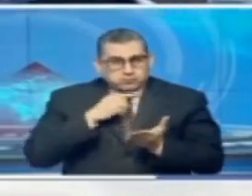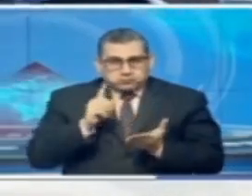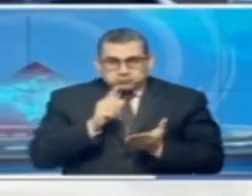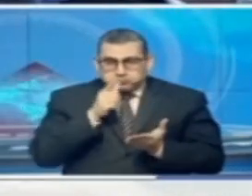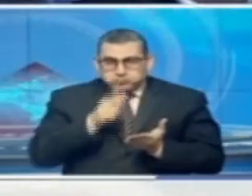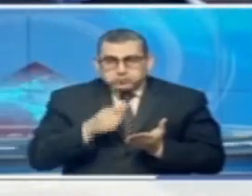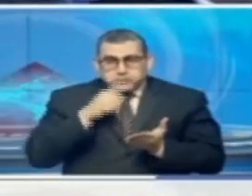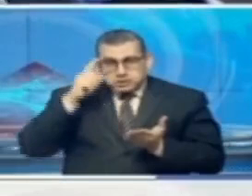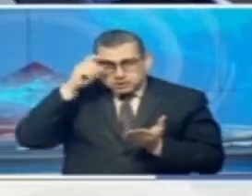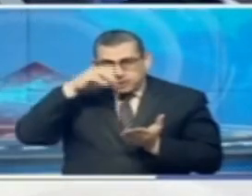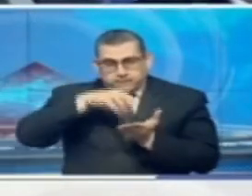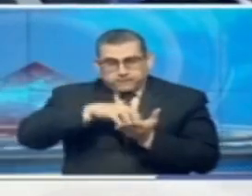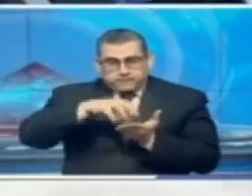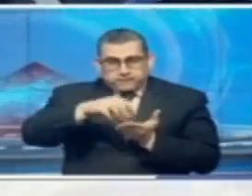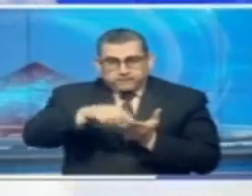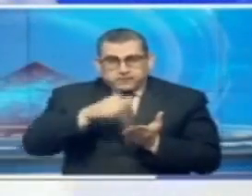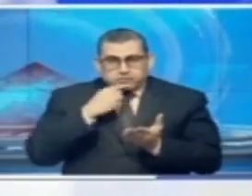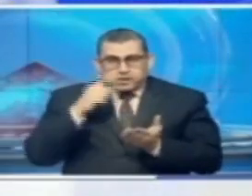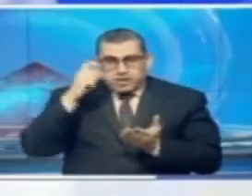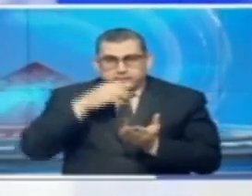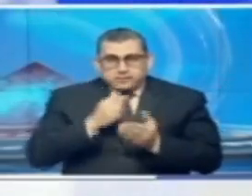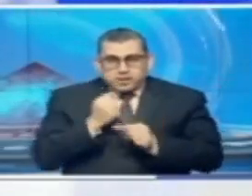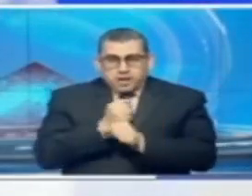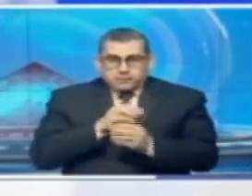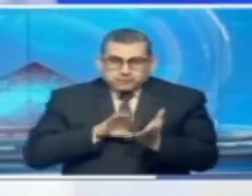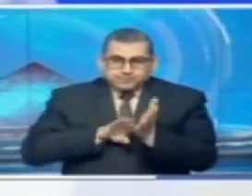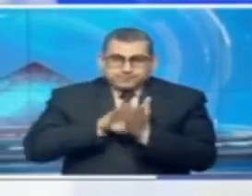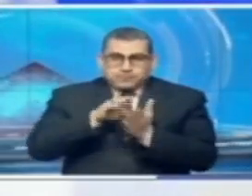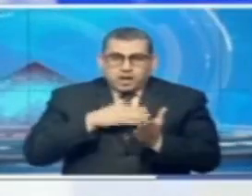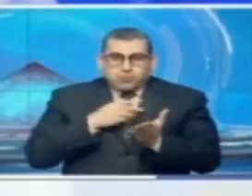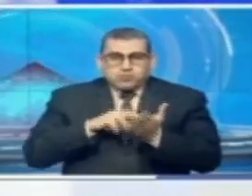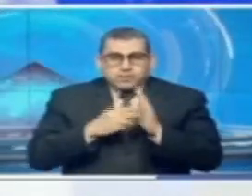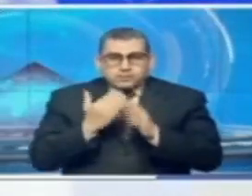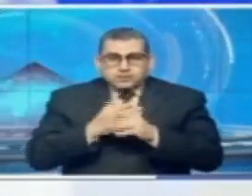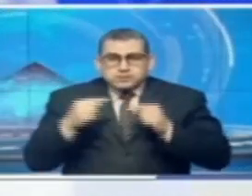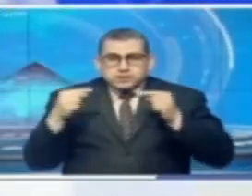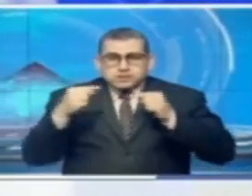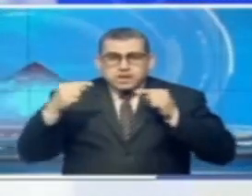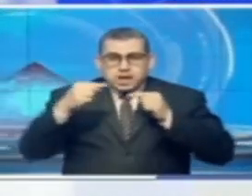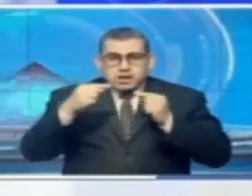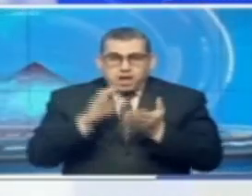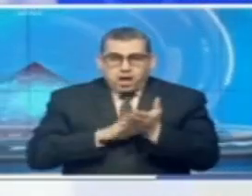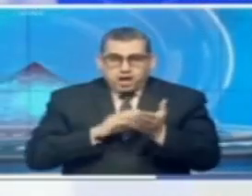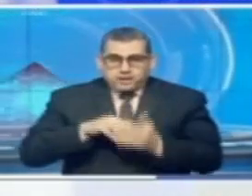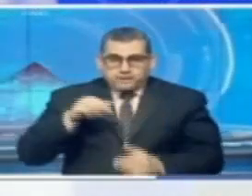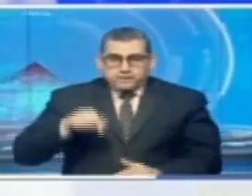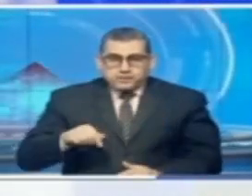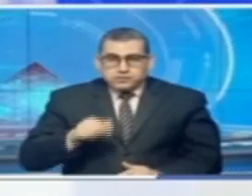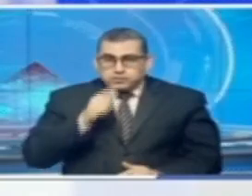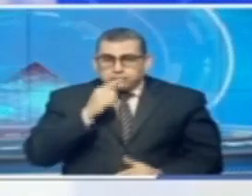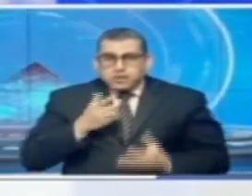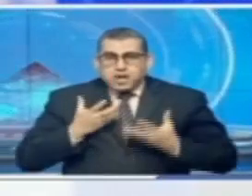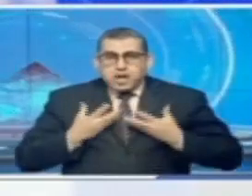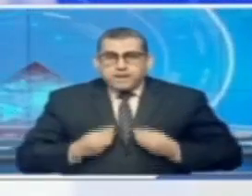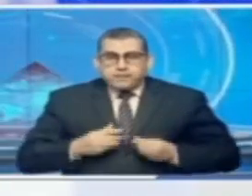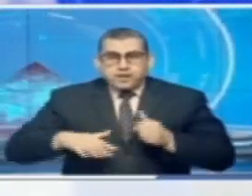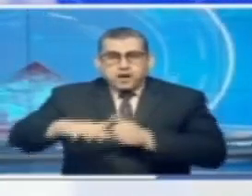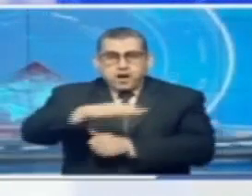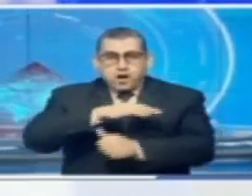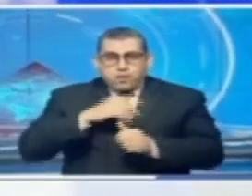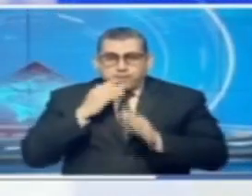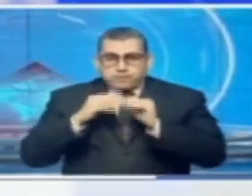عوائق تعترض مسيرتنا في ظل تحديات ومخاطر تواجه الأمن القومي